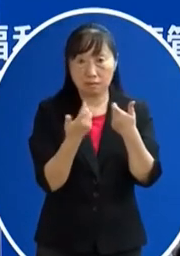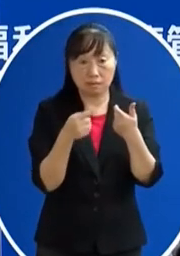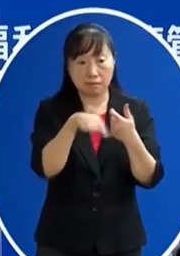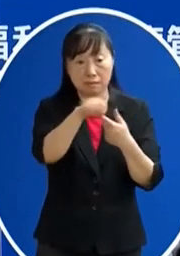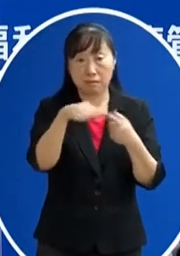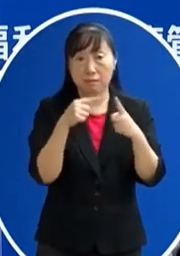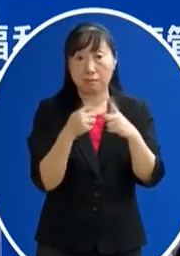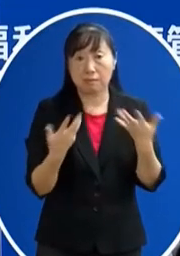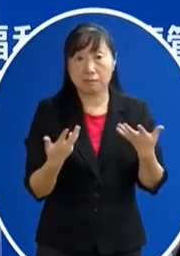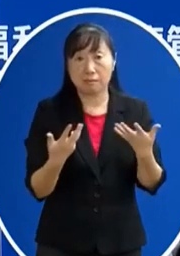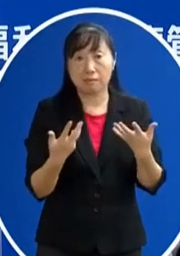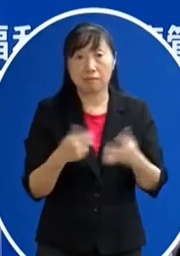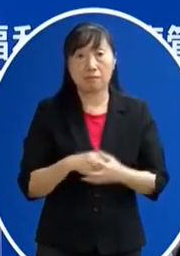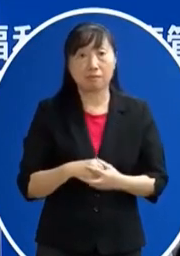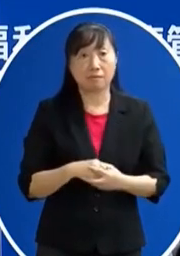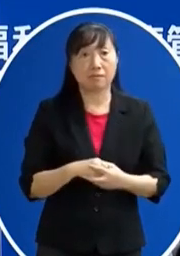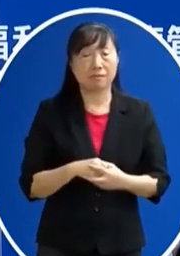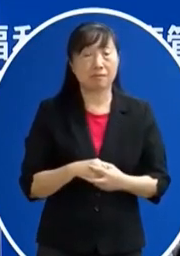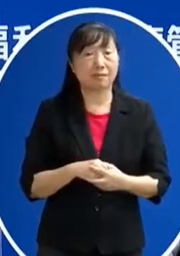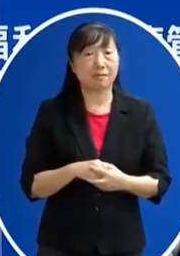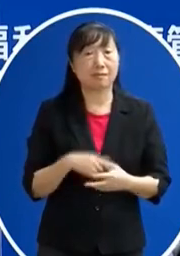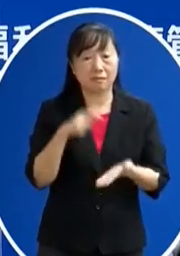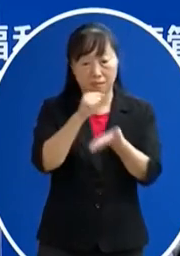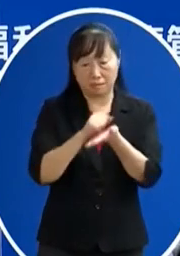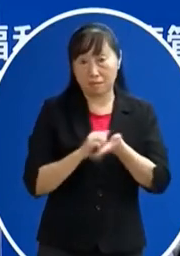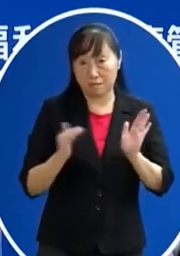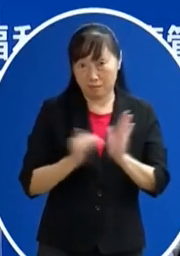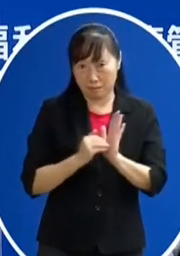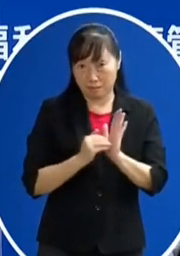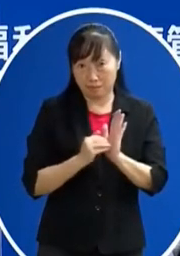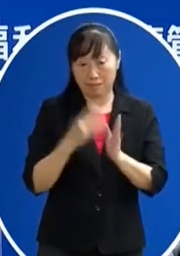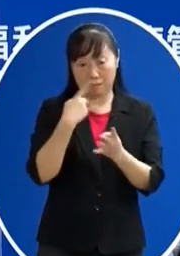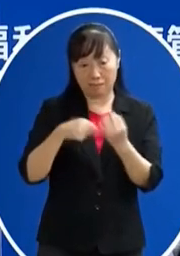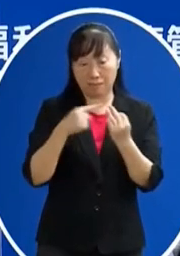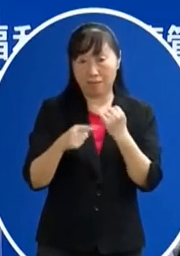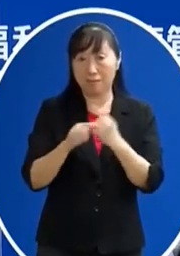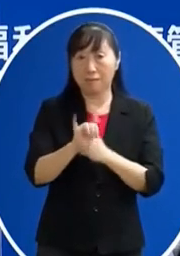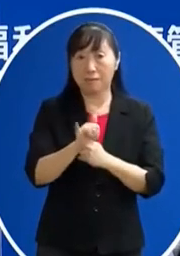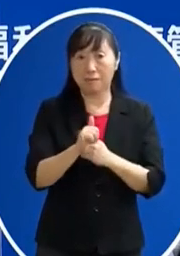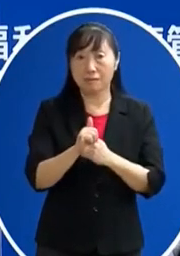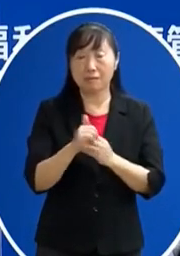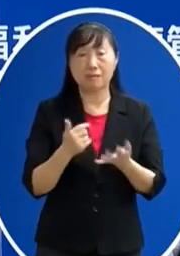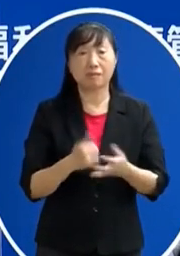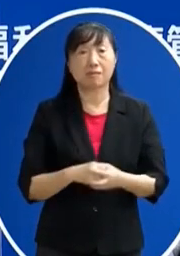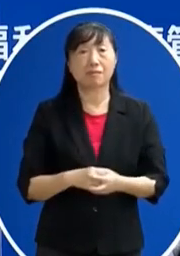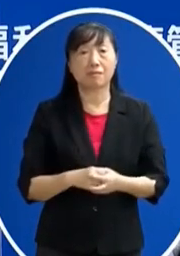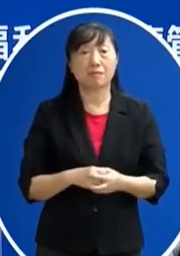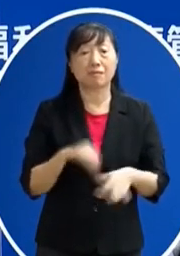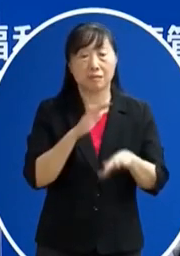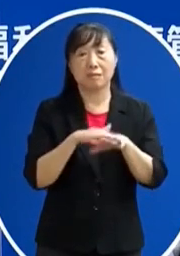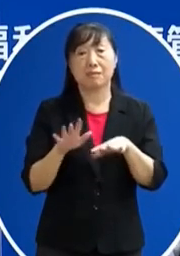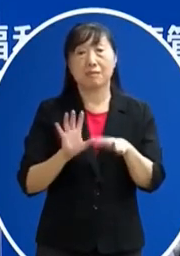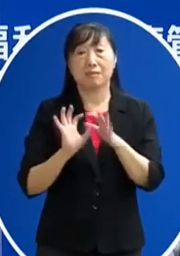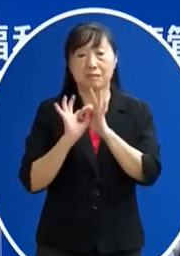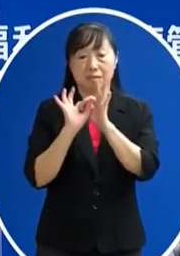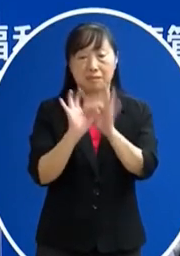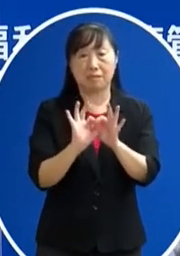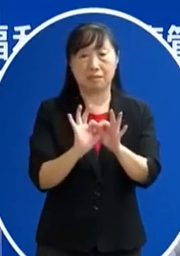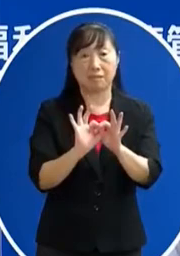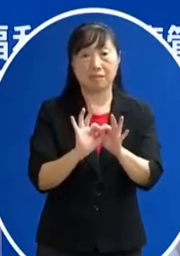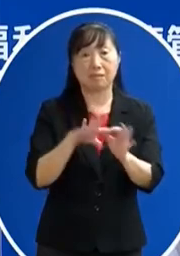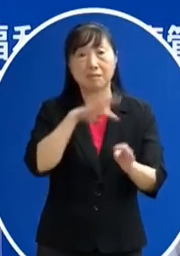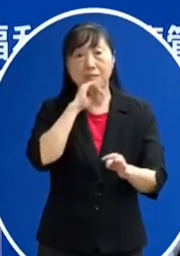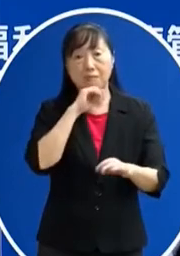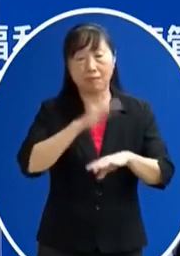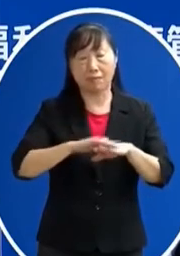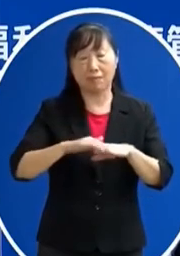人，好，已经哈都登记，那数量还够，那我们的数量够，我们就继续往下面的年龄层